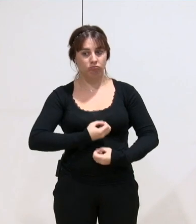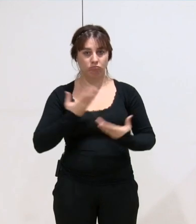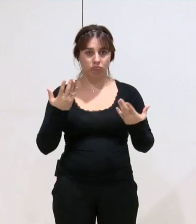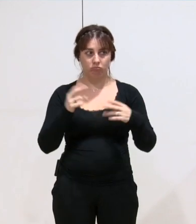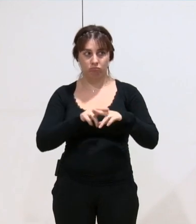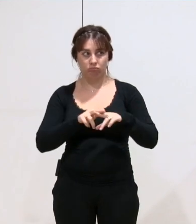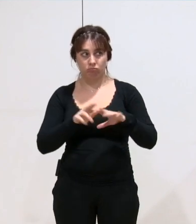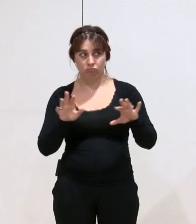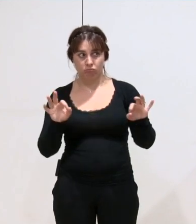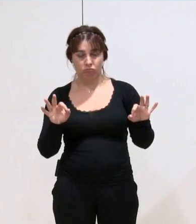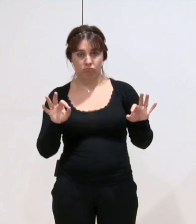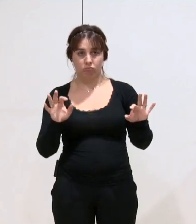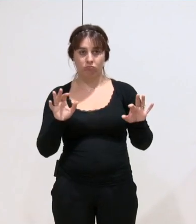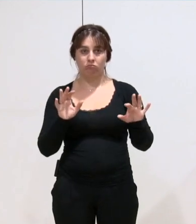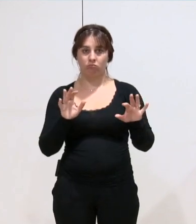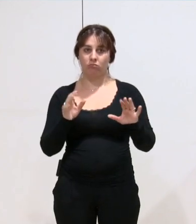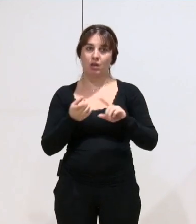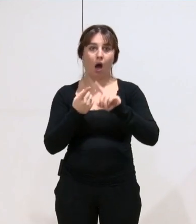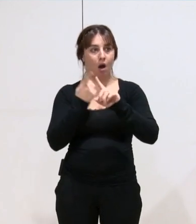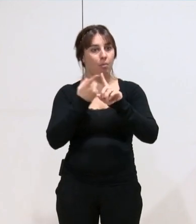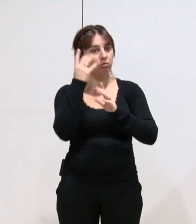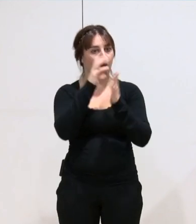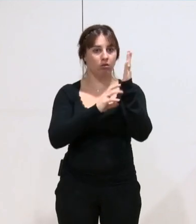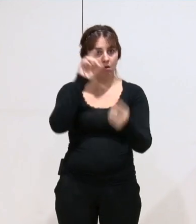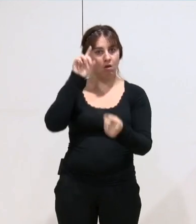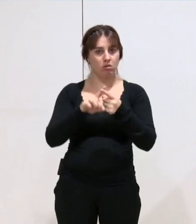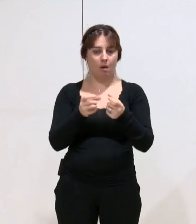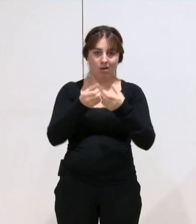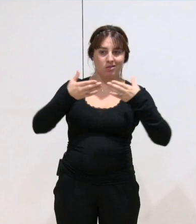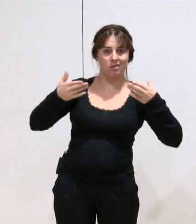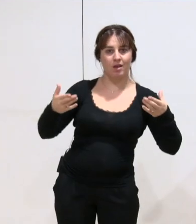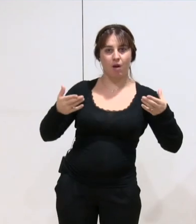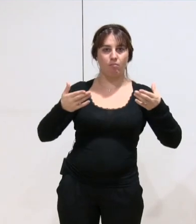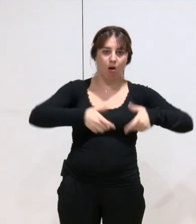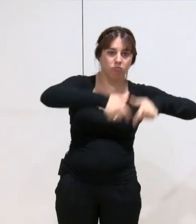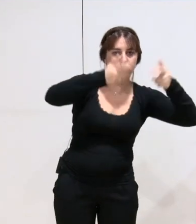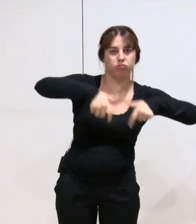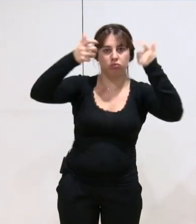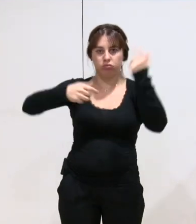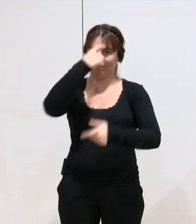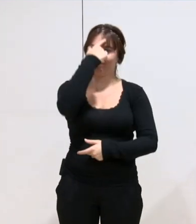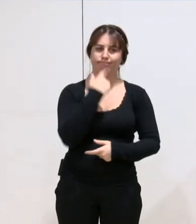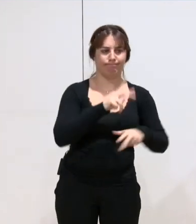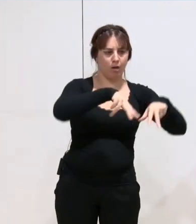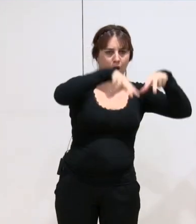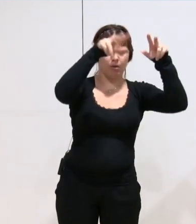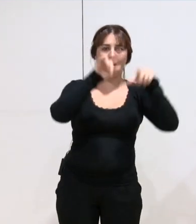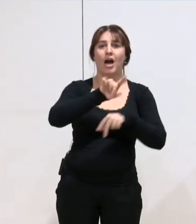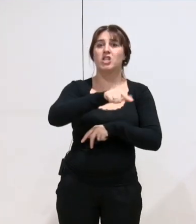Non, c'est une délibération donc importante aussi hein, pour le développement de différentes formes de logements à loyer